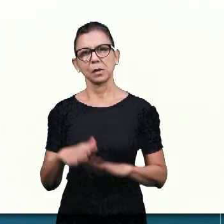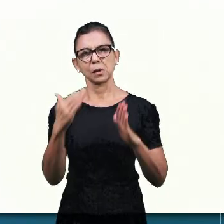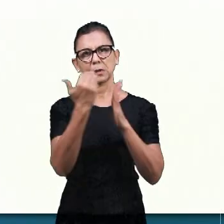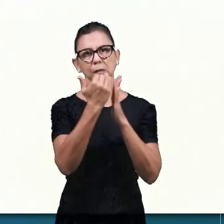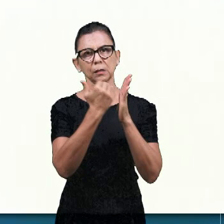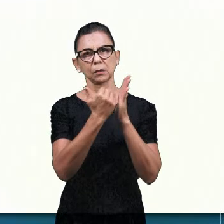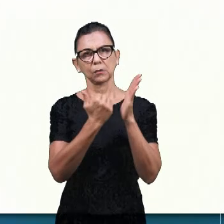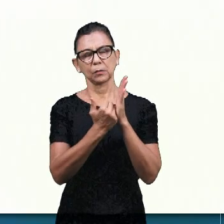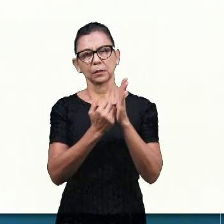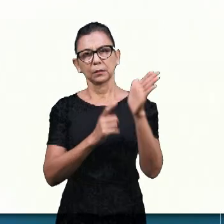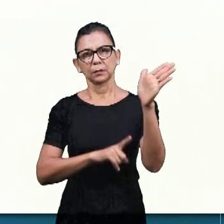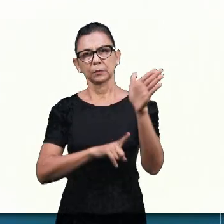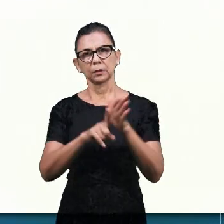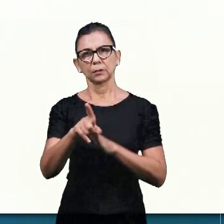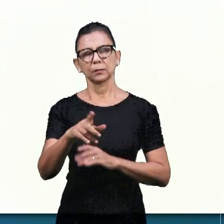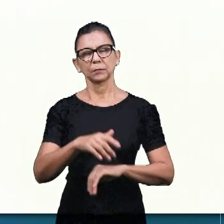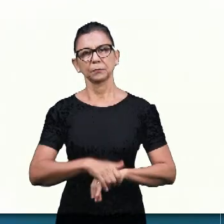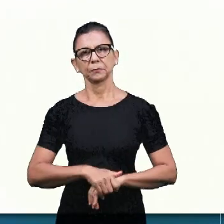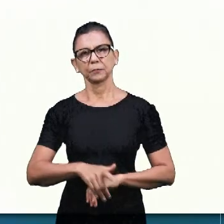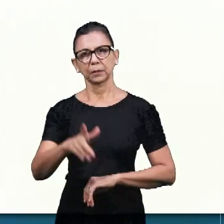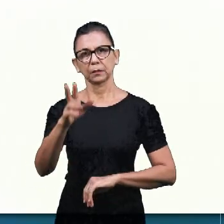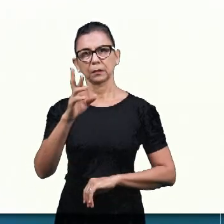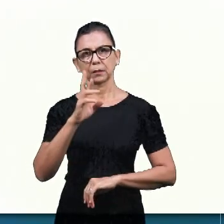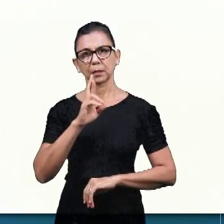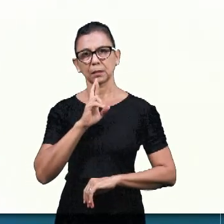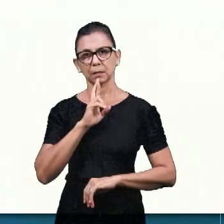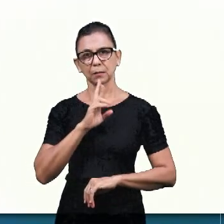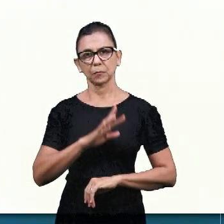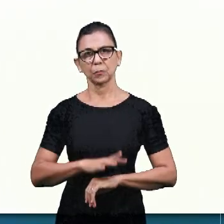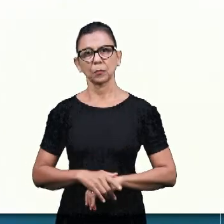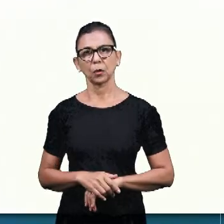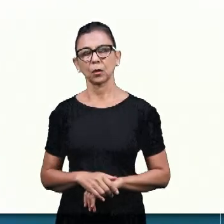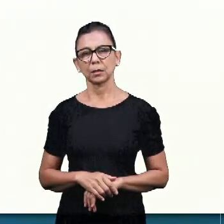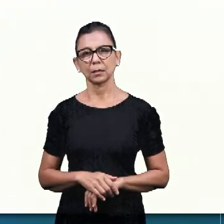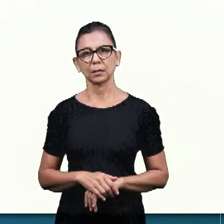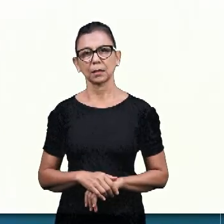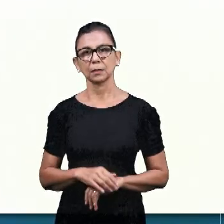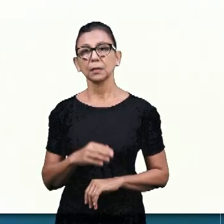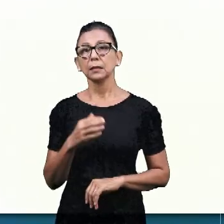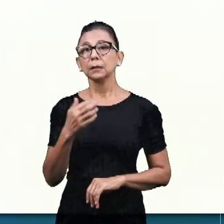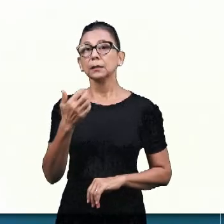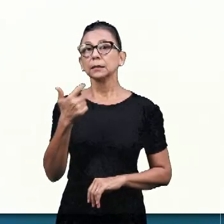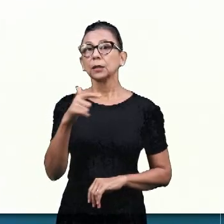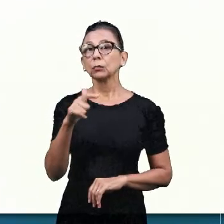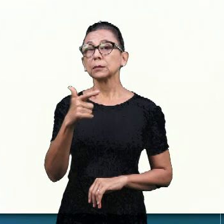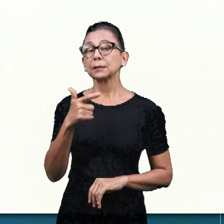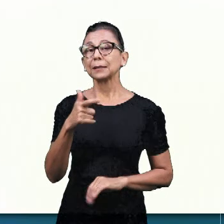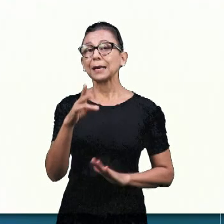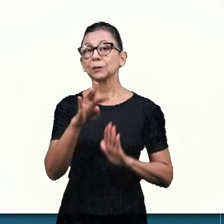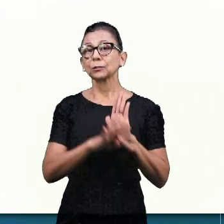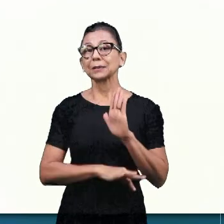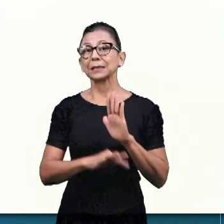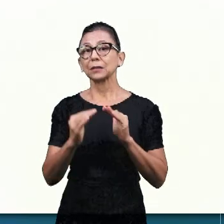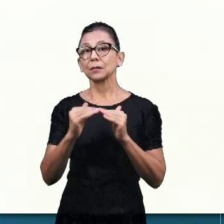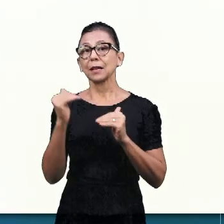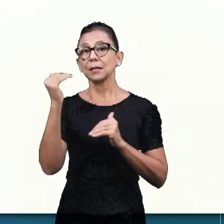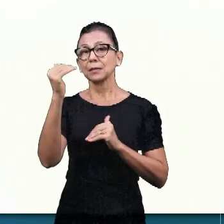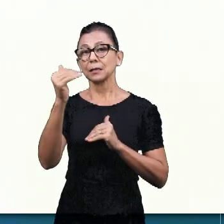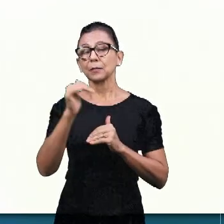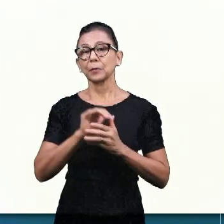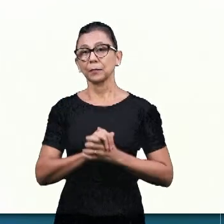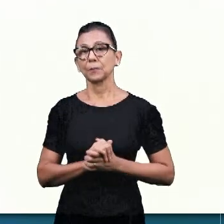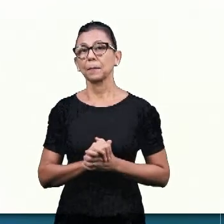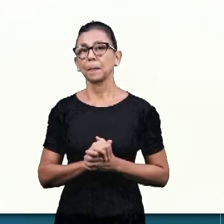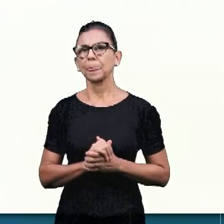Donc, les réponses pour cette question ne se trouvent pas dans les textes cités dans le tableau. Donc, vous pouvez lire les textes, utiliser